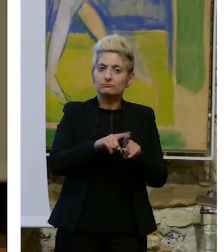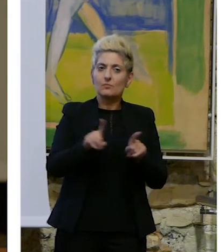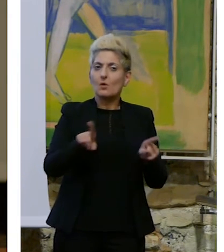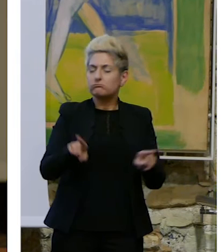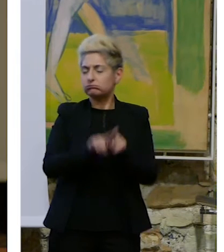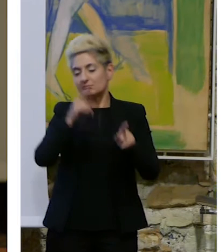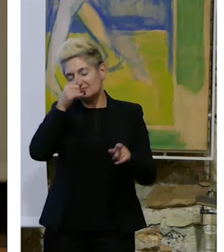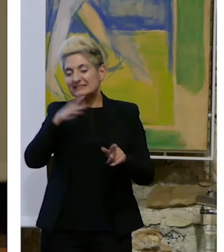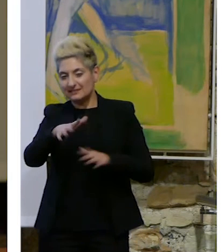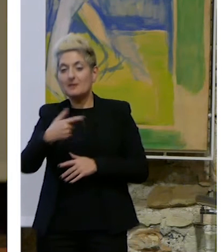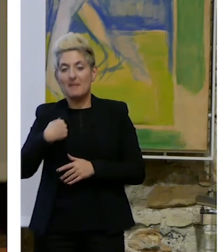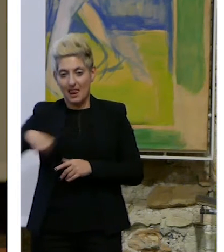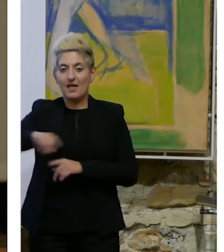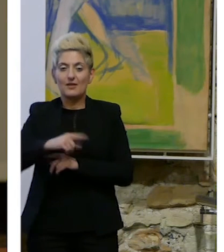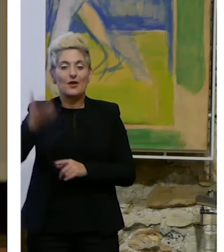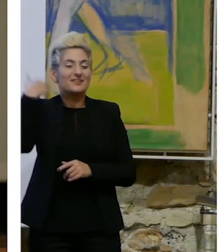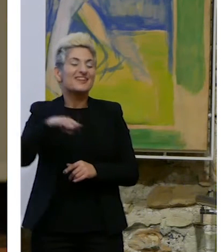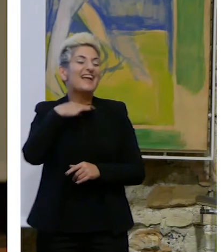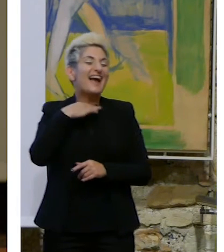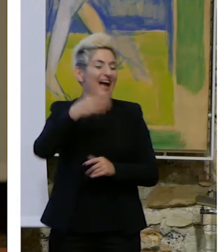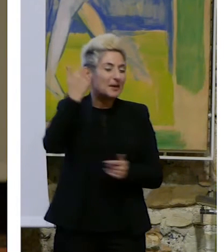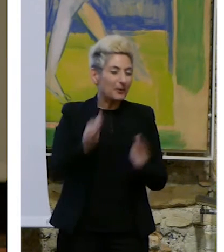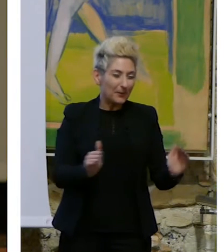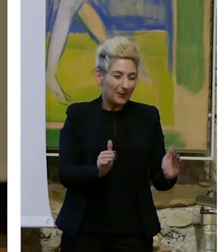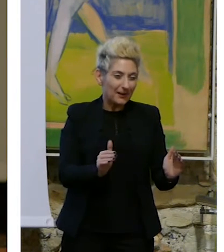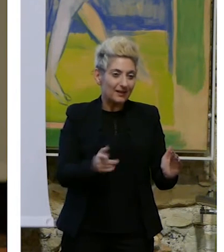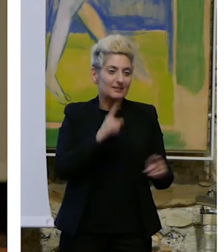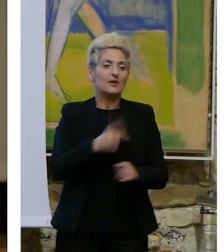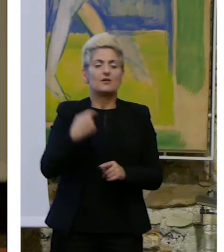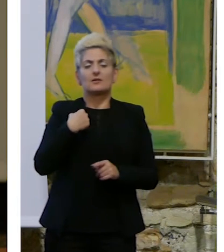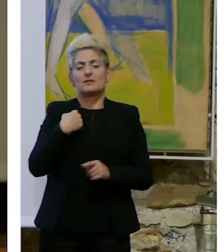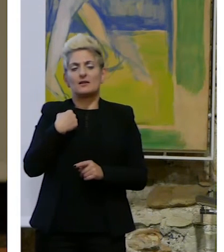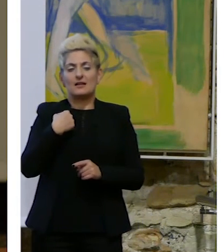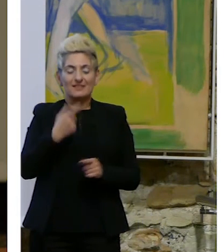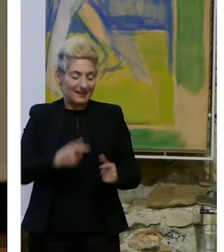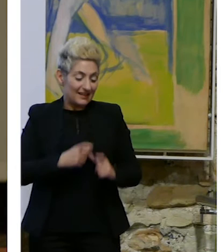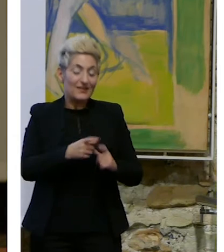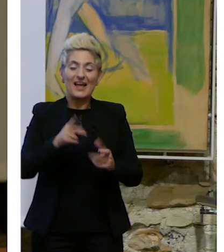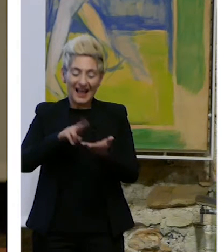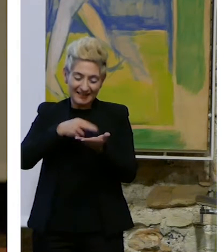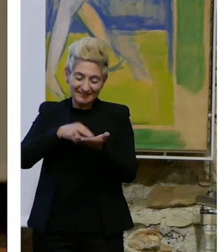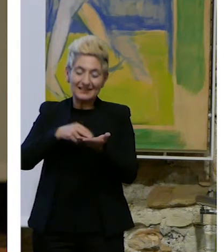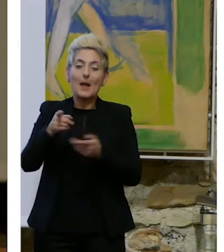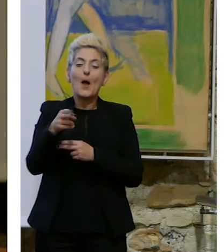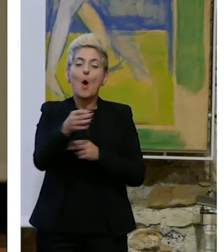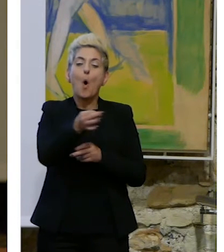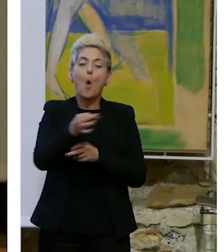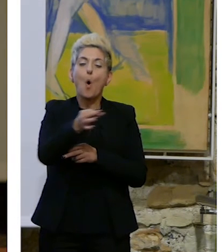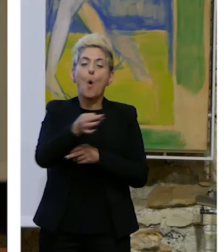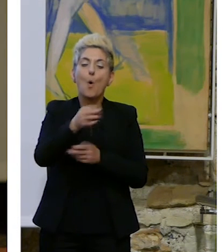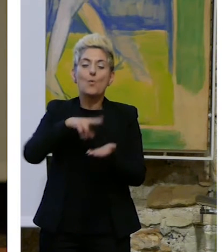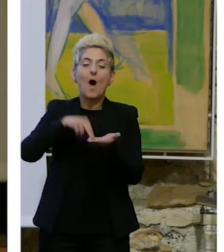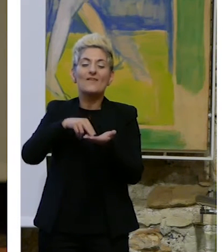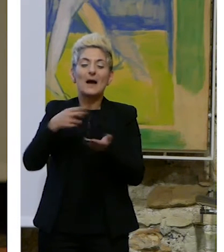nostro. Io avevo un canietto molto intelligente al quale un giorno diedi una tartina di caviale, si è commosso per